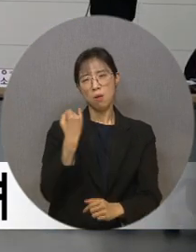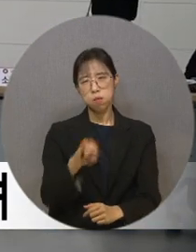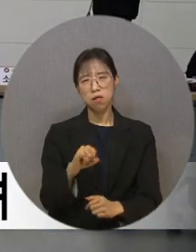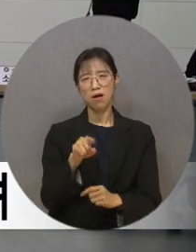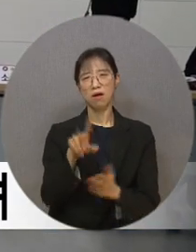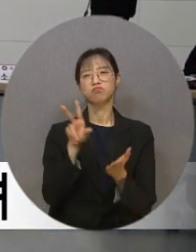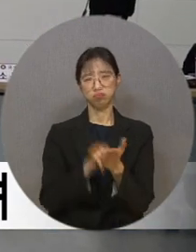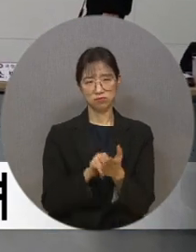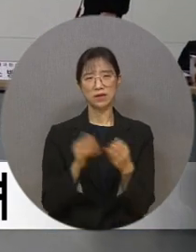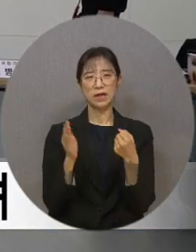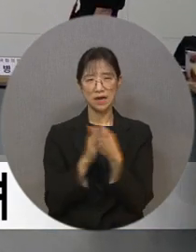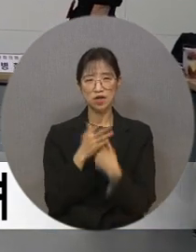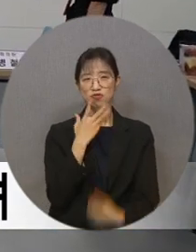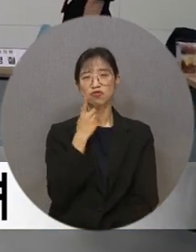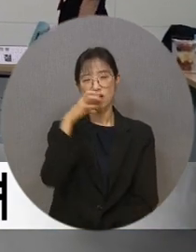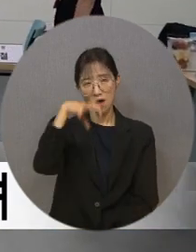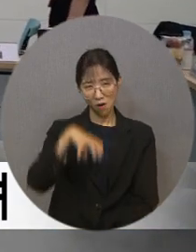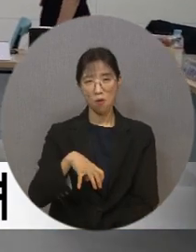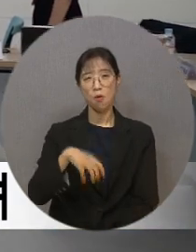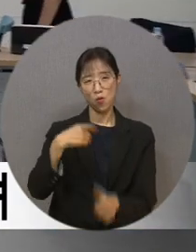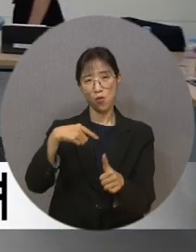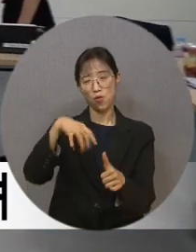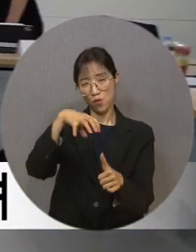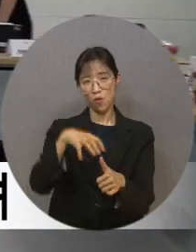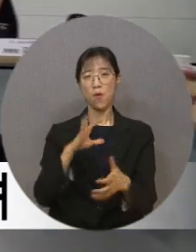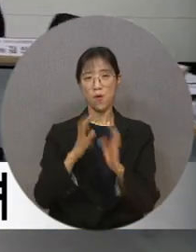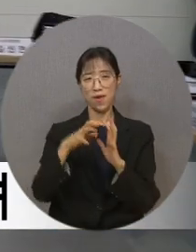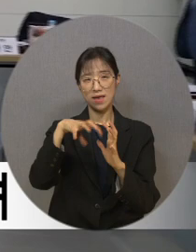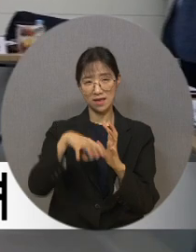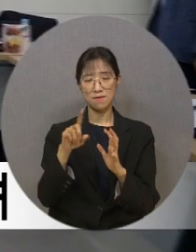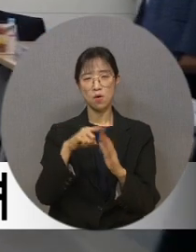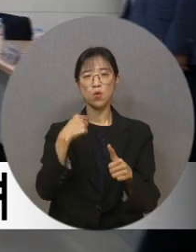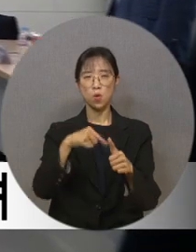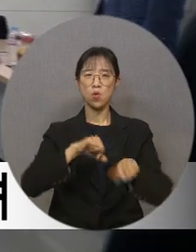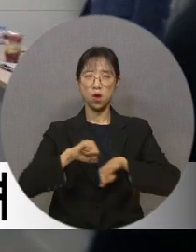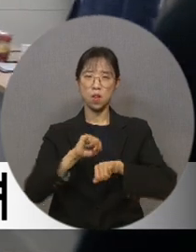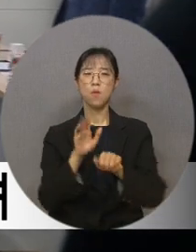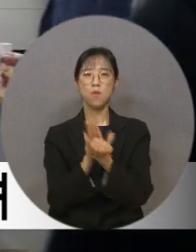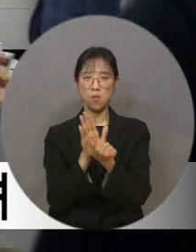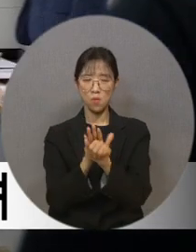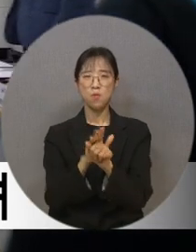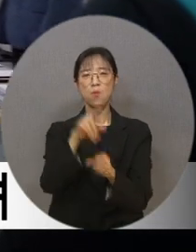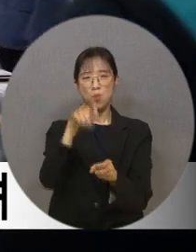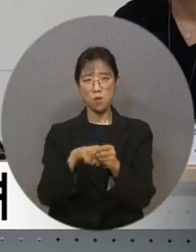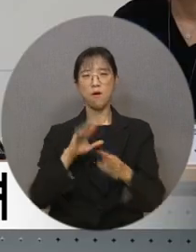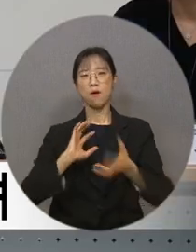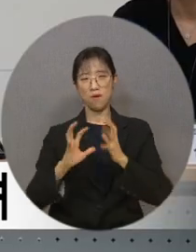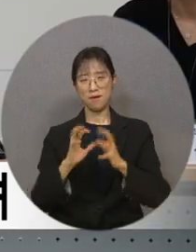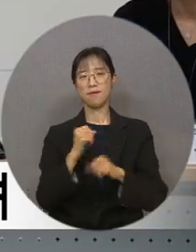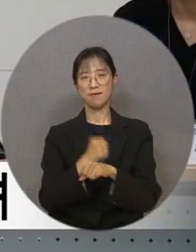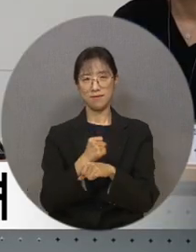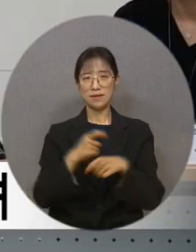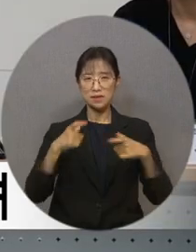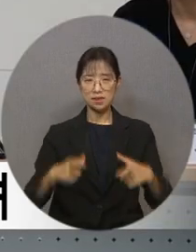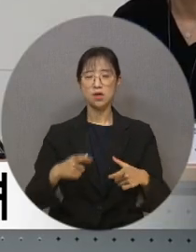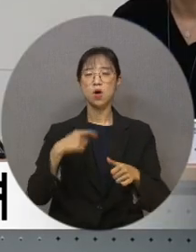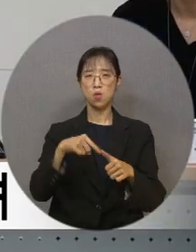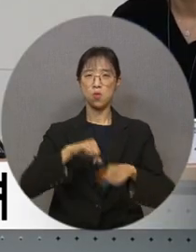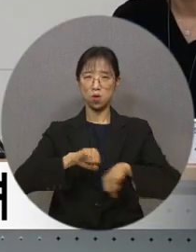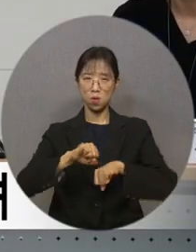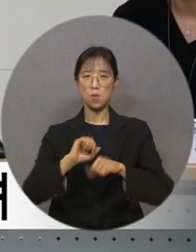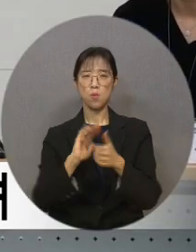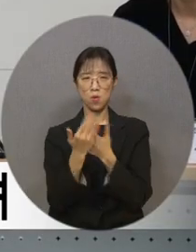31일 순천만 생태문화교육원 회의실에서 교육활동보호 긴급 간담회가 열렸습니다. 지역 교육활동보호를